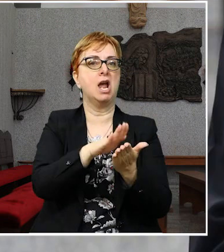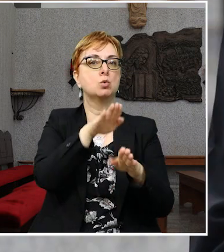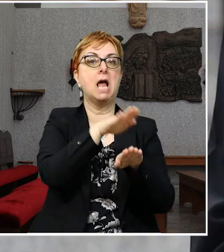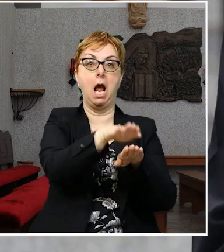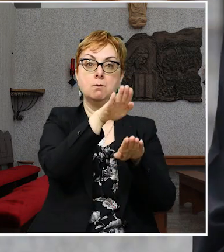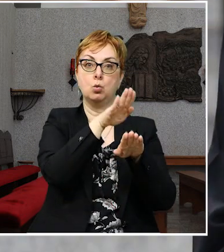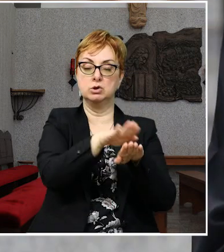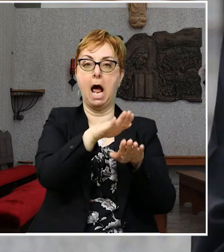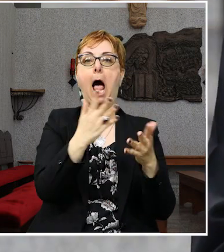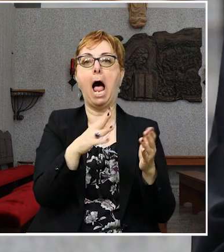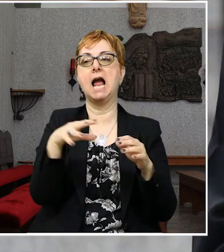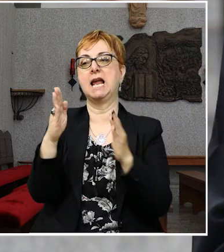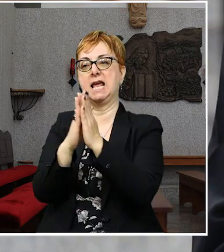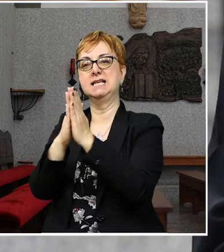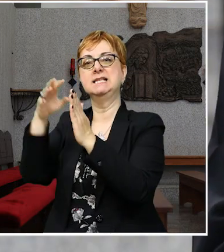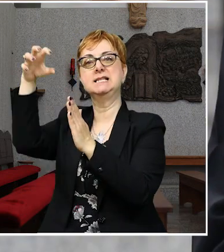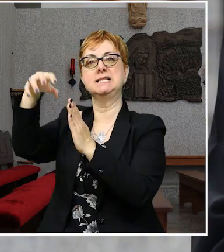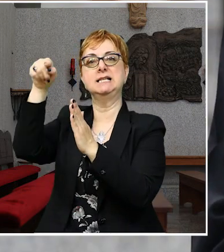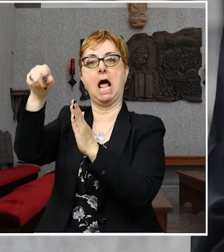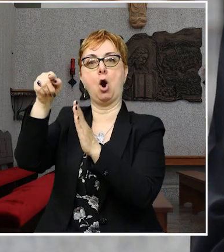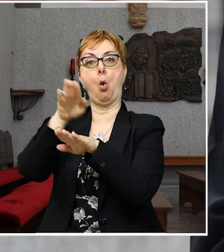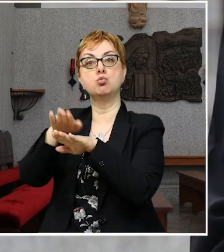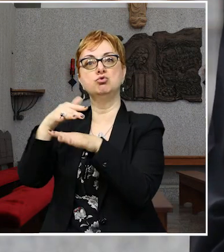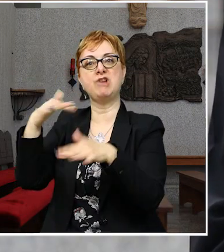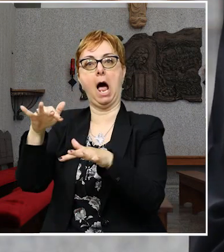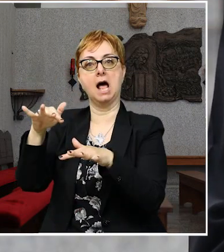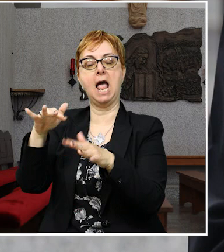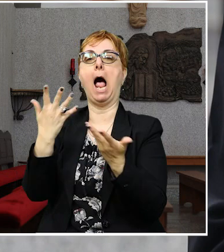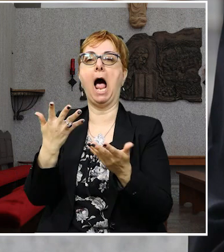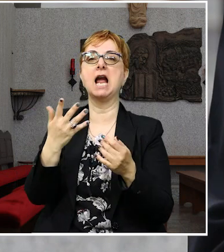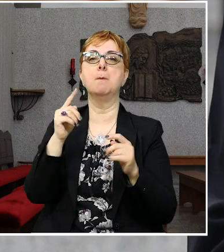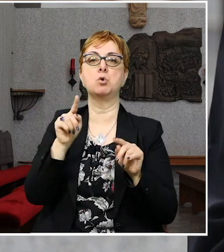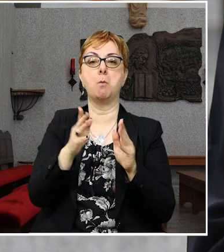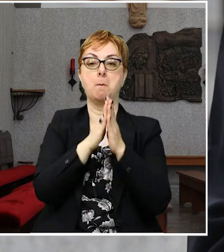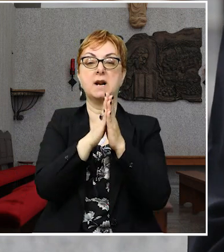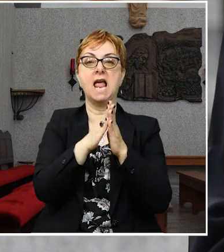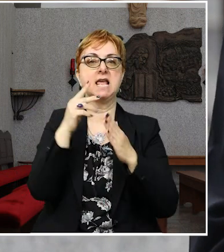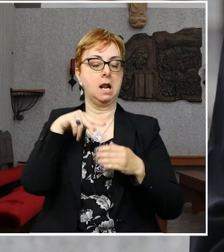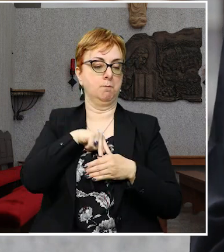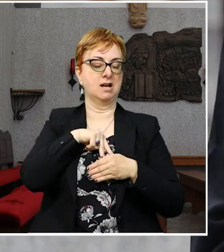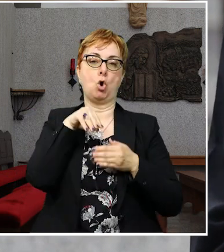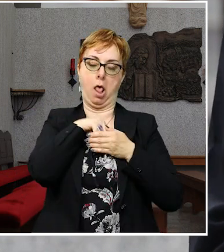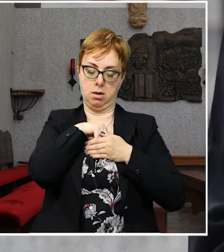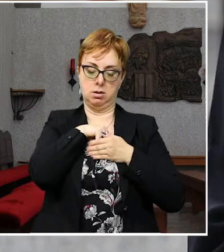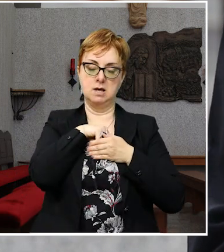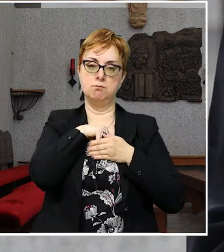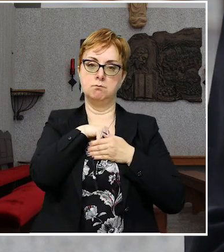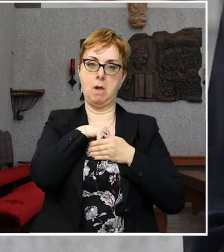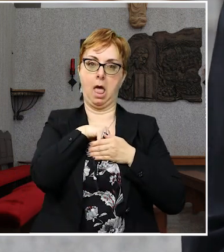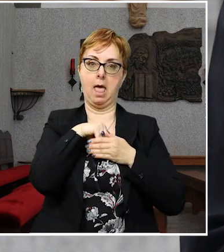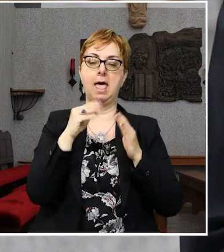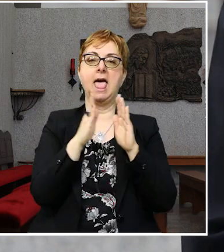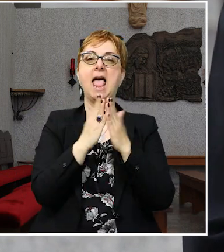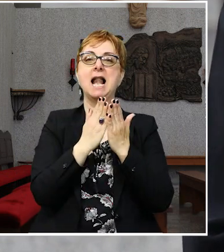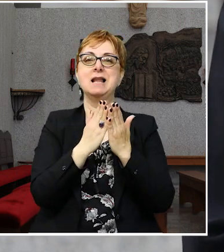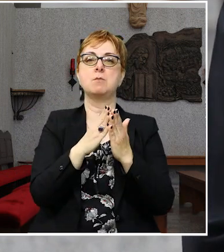Gerusalemme e poi nelle sinagoghe, anche quelle più intime e personali. Così si esprime